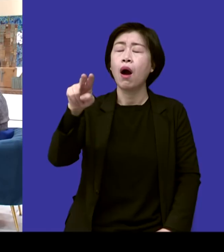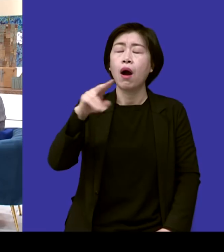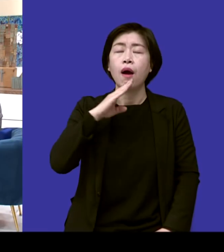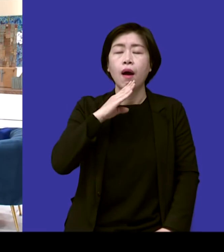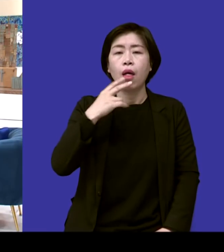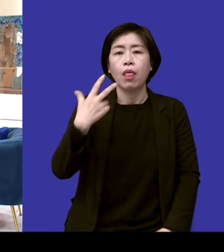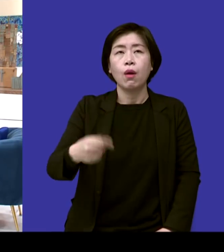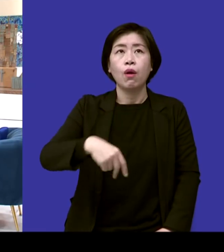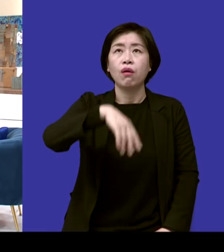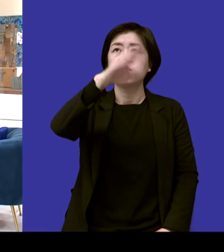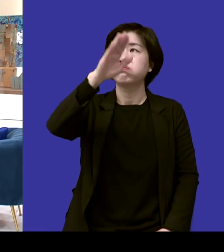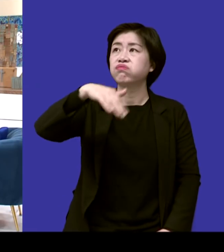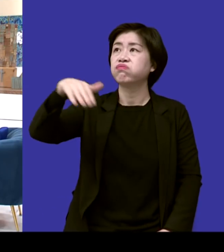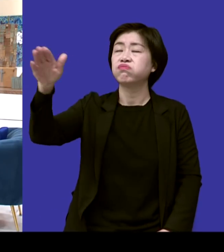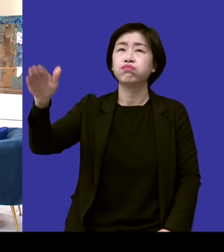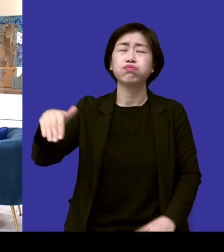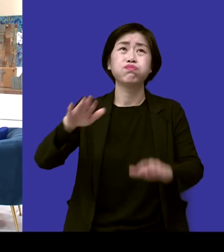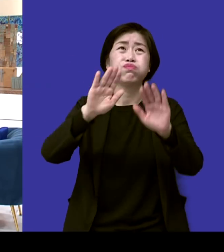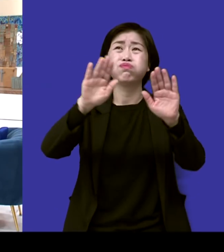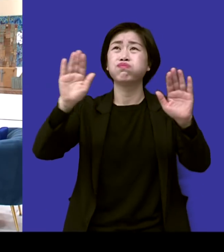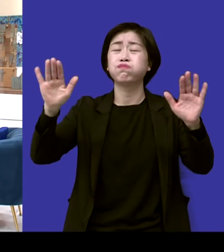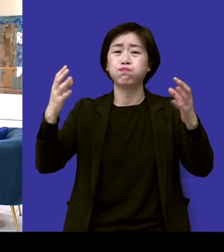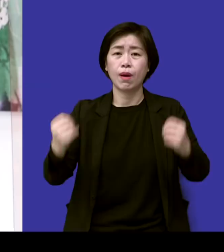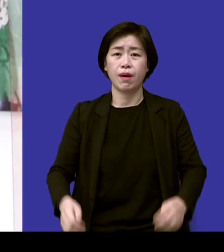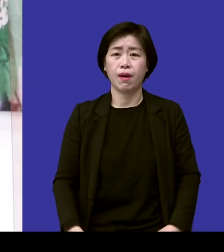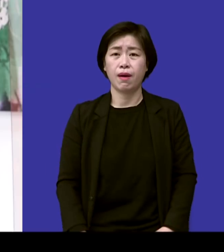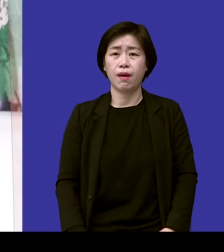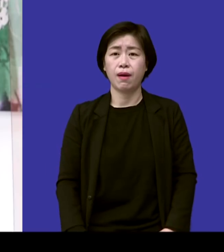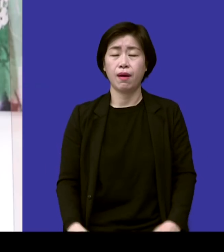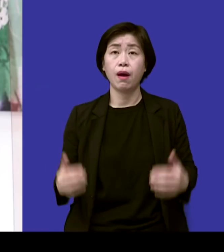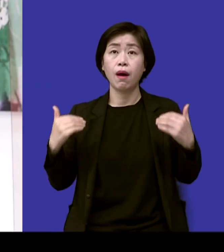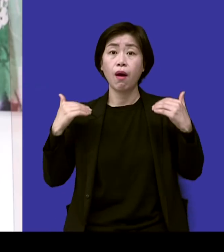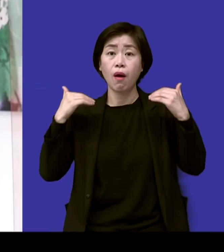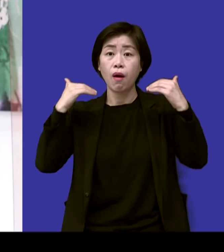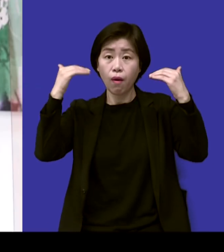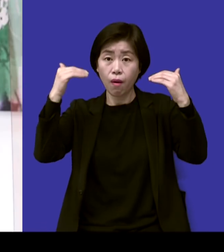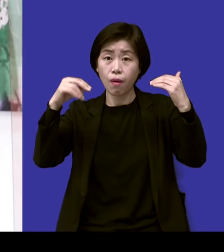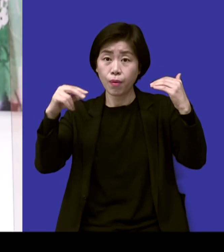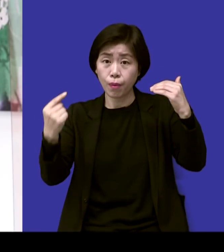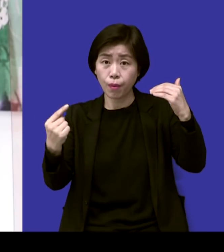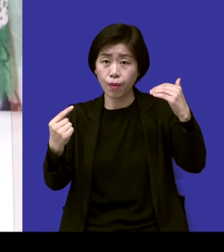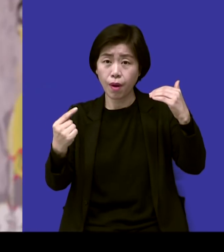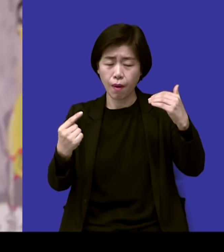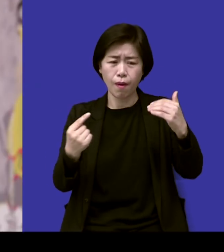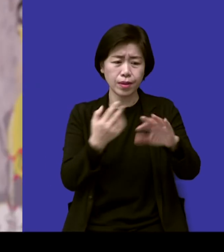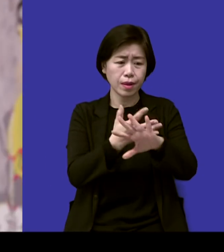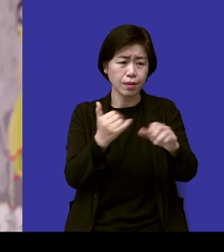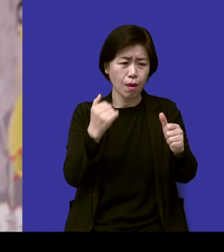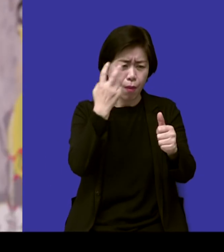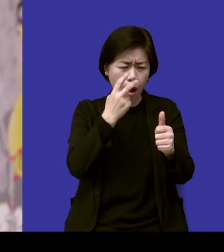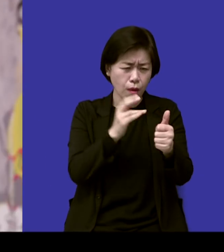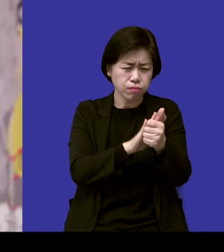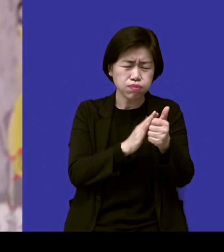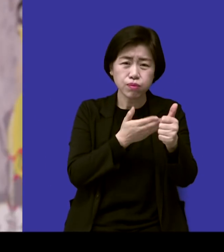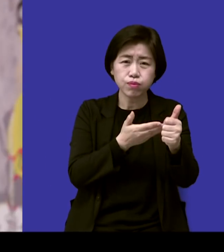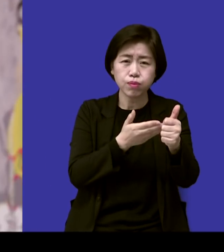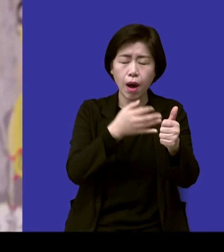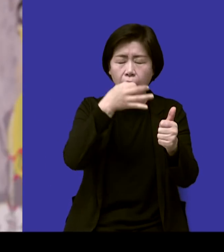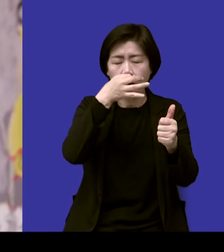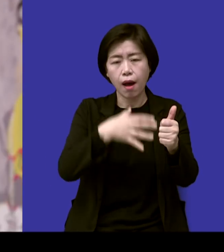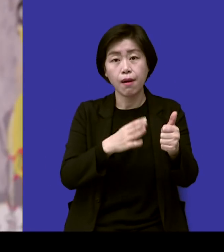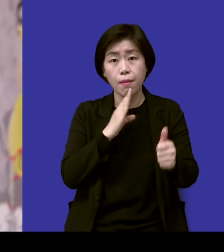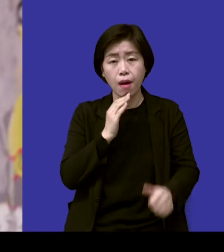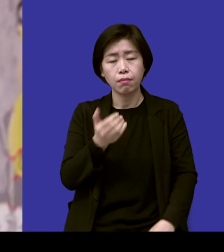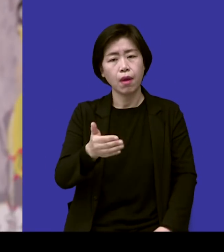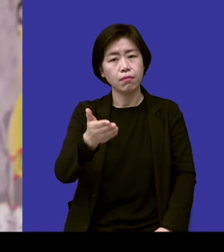또 성인이 돼서도 병간호 하는 게 힘든데 그럼요. 그 감수성이 예민한 그럼요. 어린 나이에 아버지를 병간호 하면서 되게